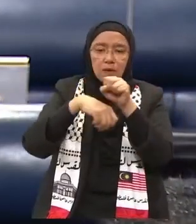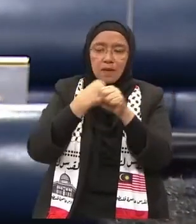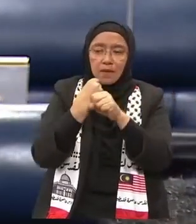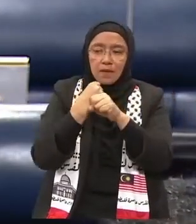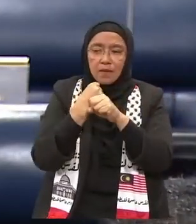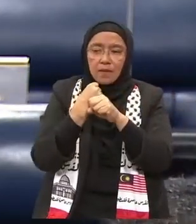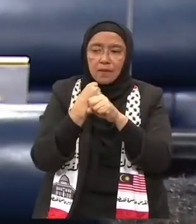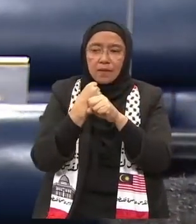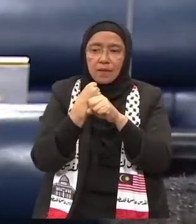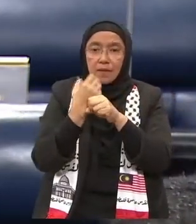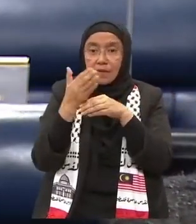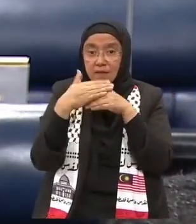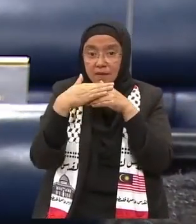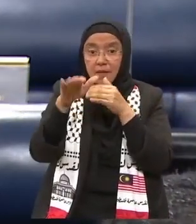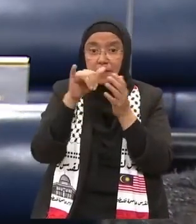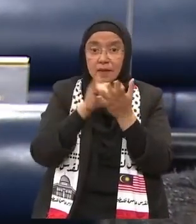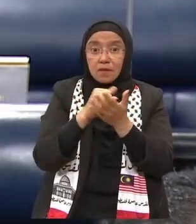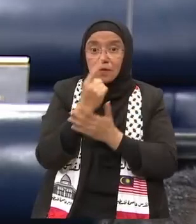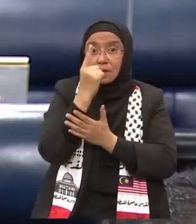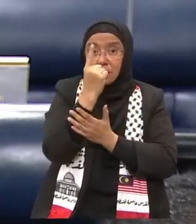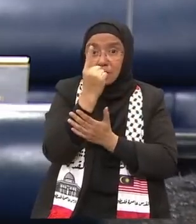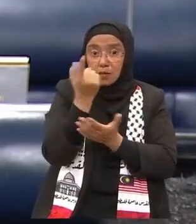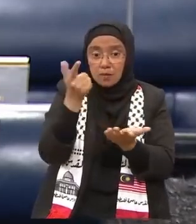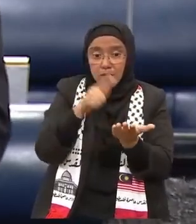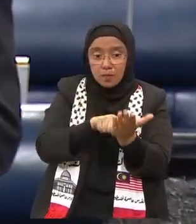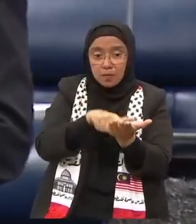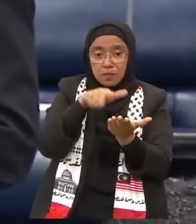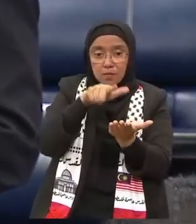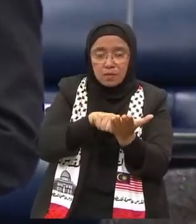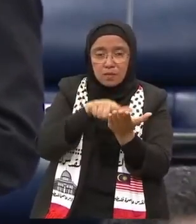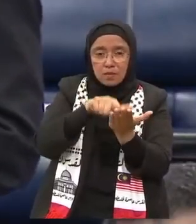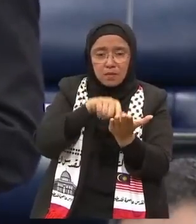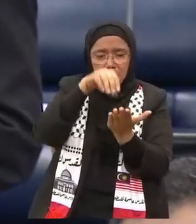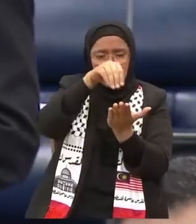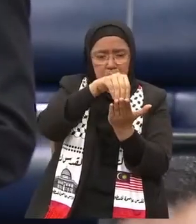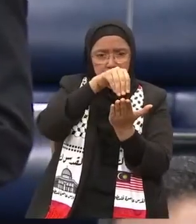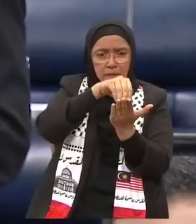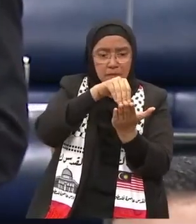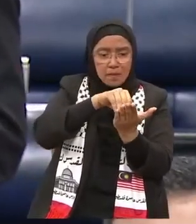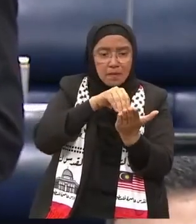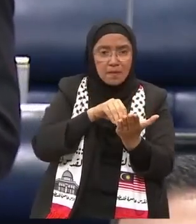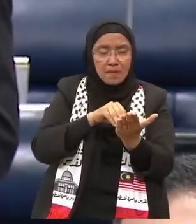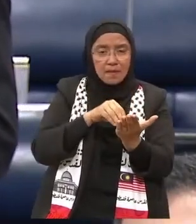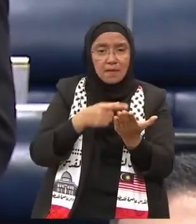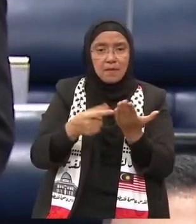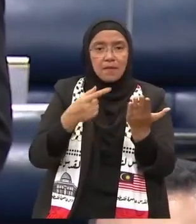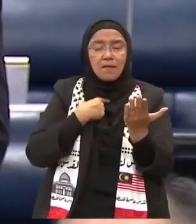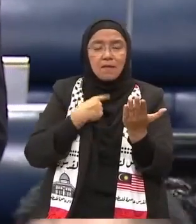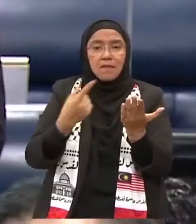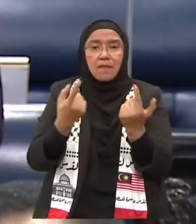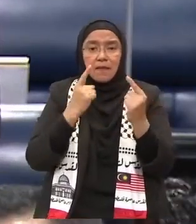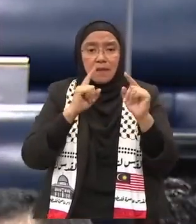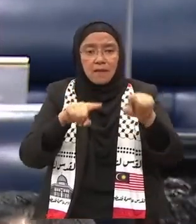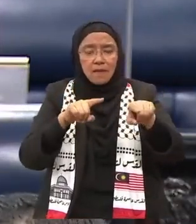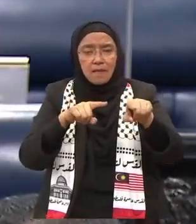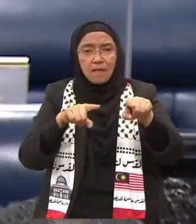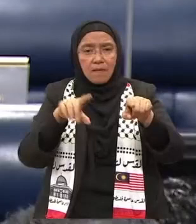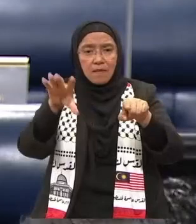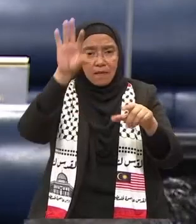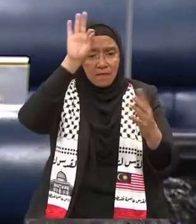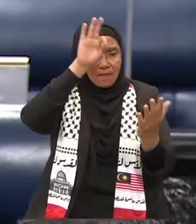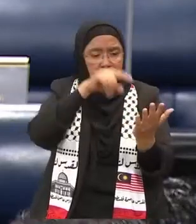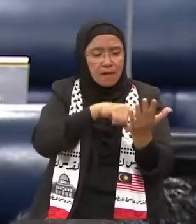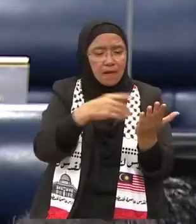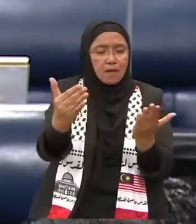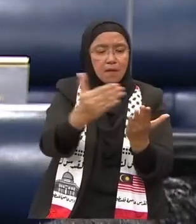itu satu laporan yang yang mengandungi penemuan-penemuan ataupun findings SPR itu akan